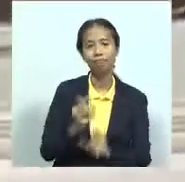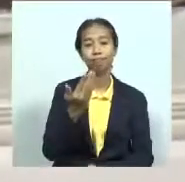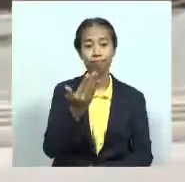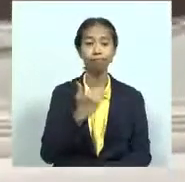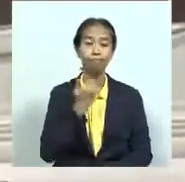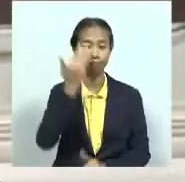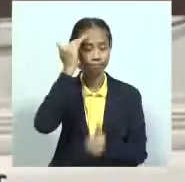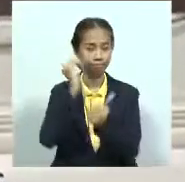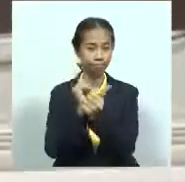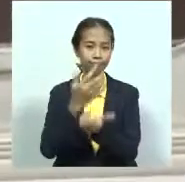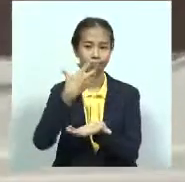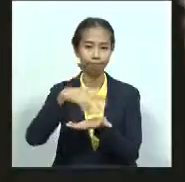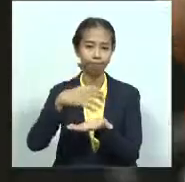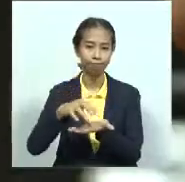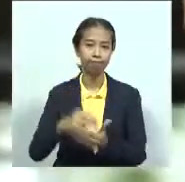ำรวจนครบาลกันค่ะ เ